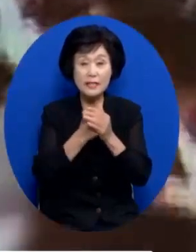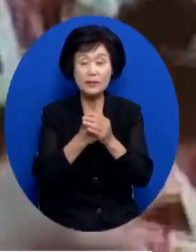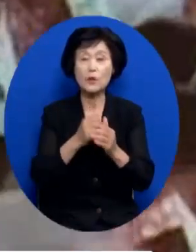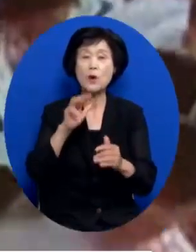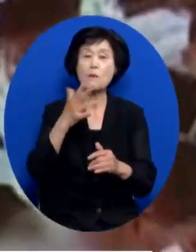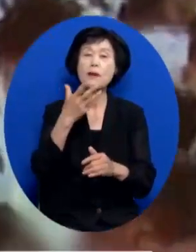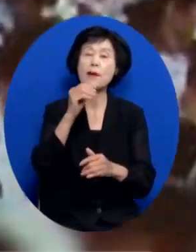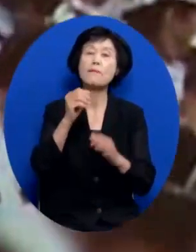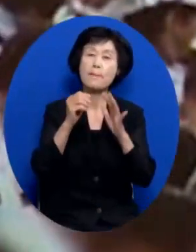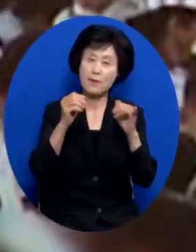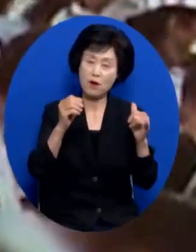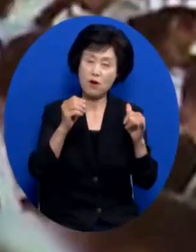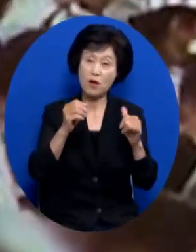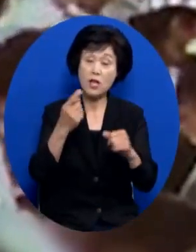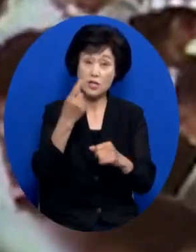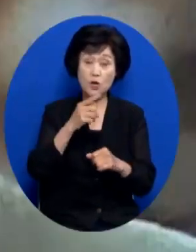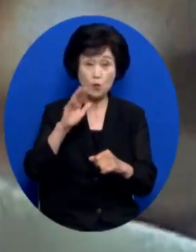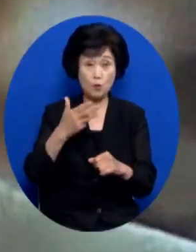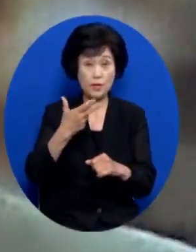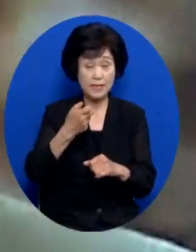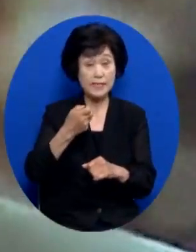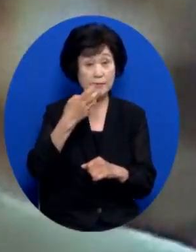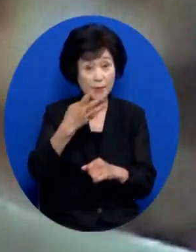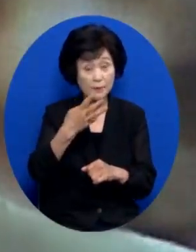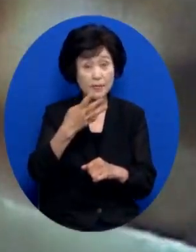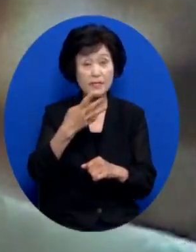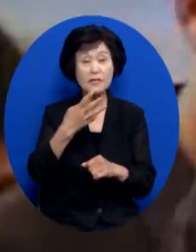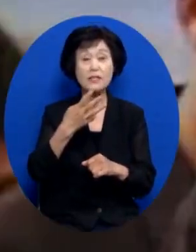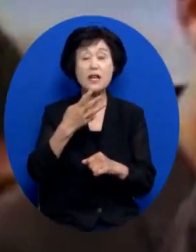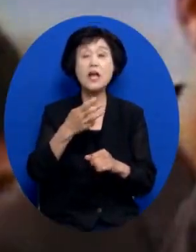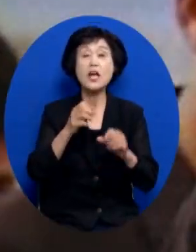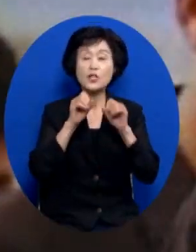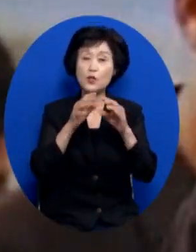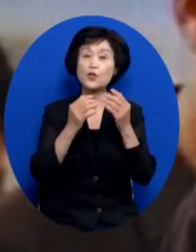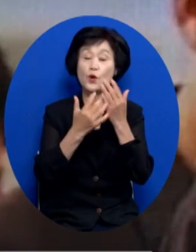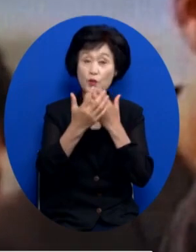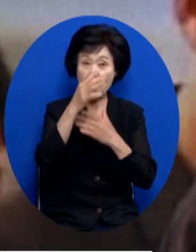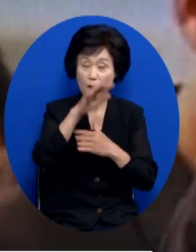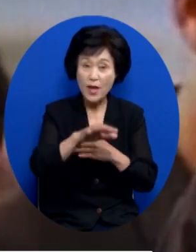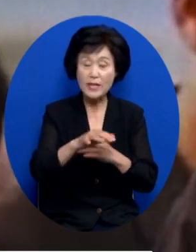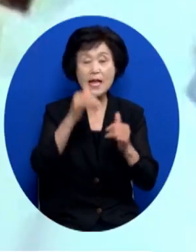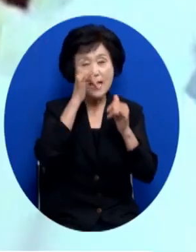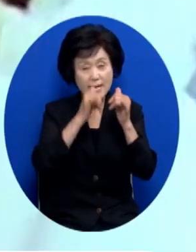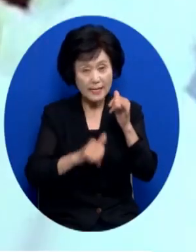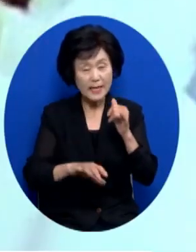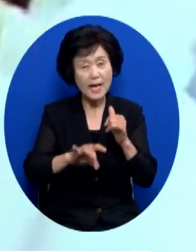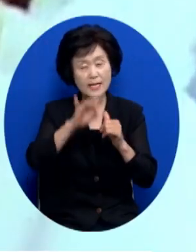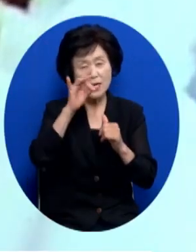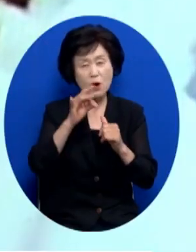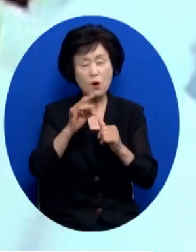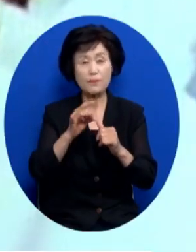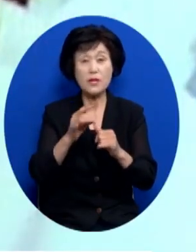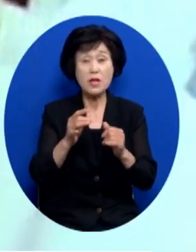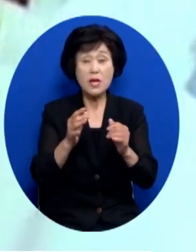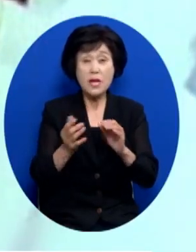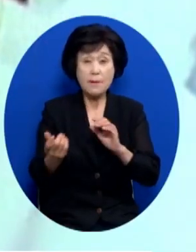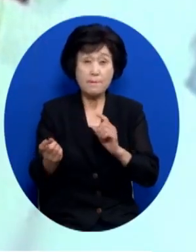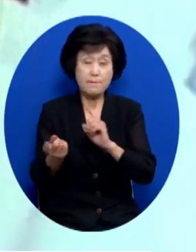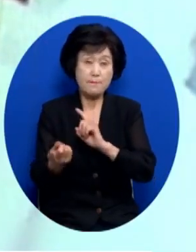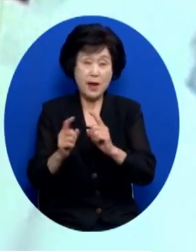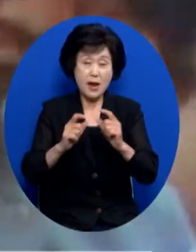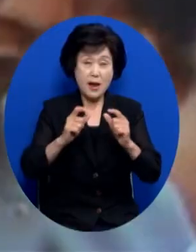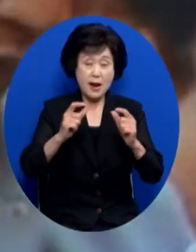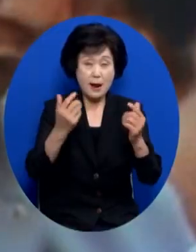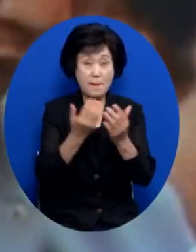육박했다고 합니다. 1973년 빌리 그레함 전도대회는 우리나라 근현대사 속에서 눈부시게 성장한 한국 기독교